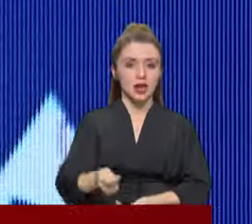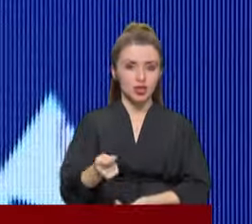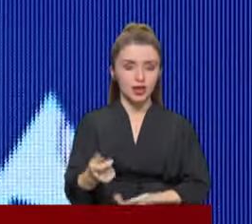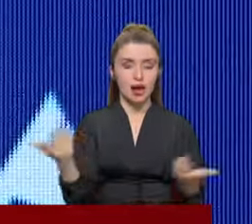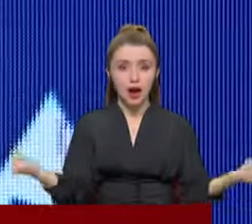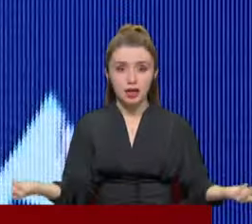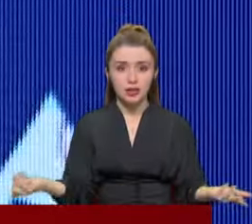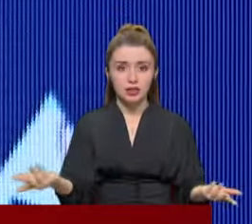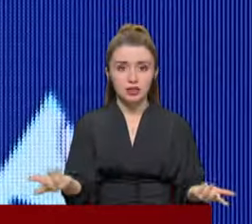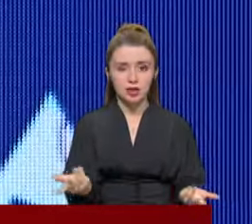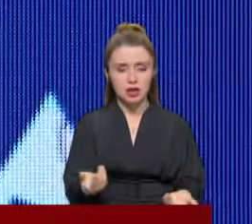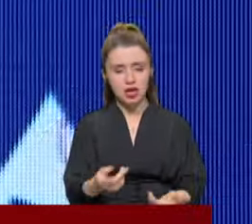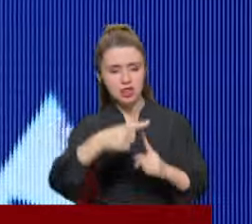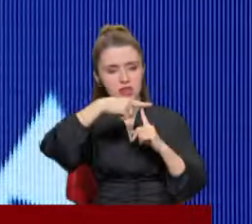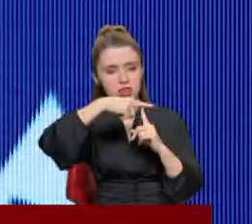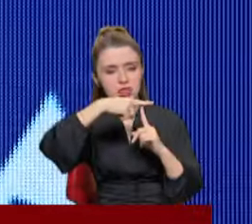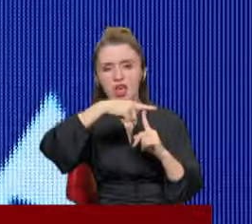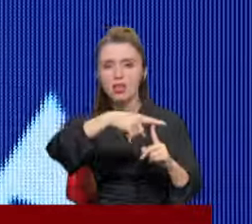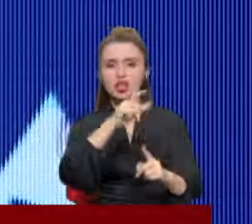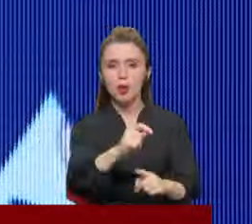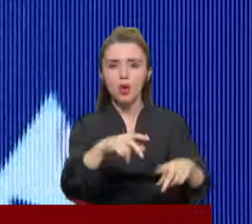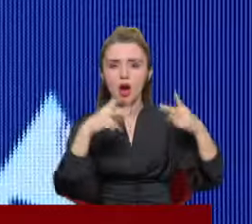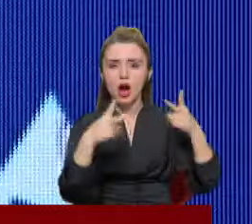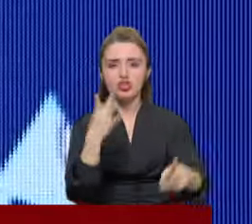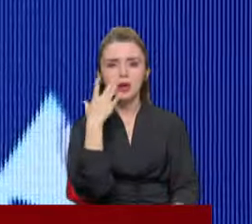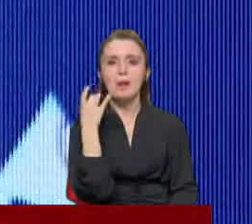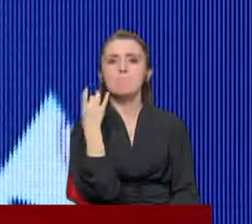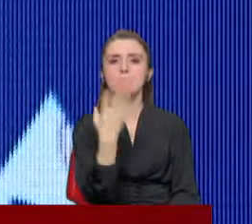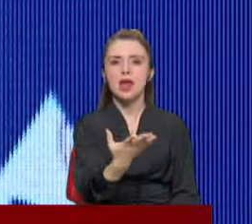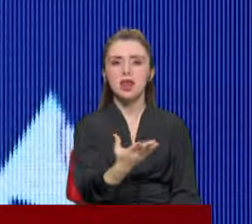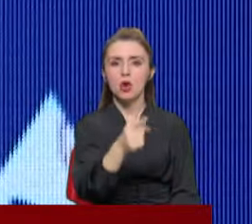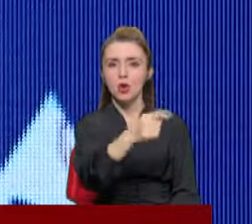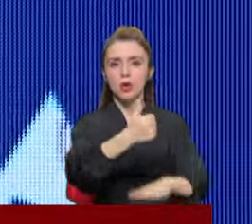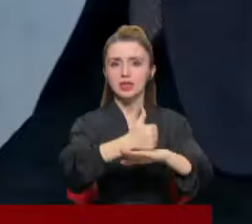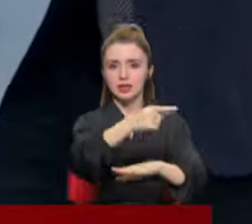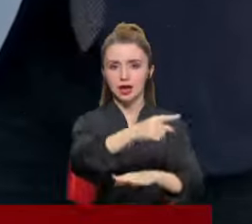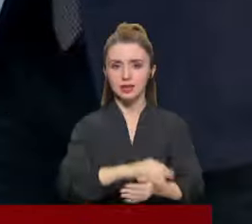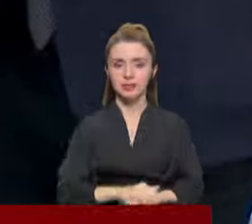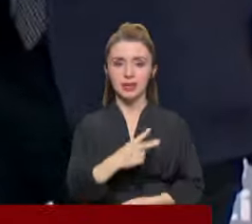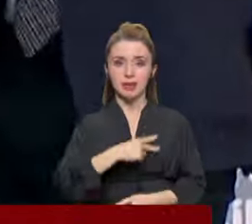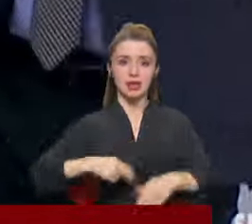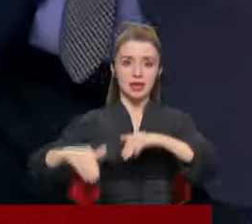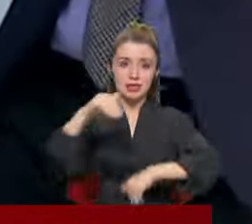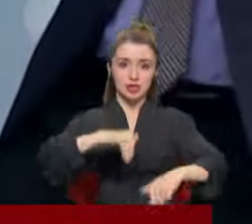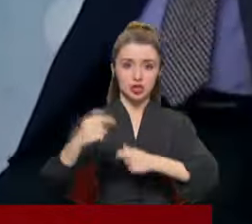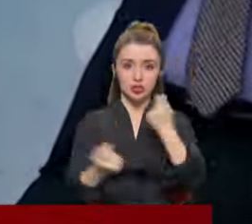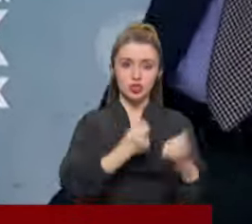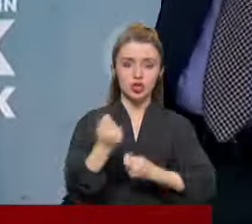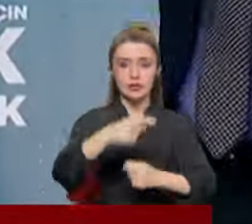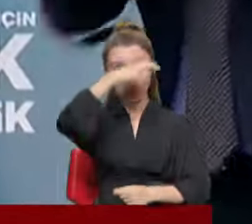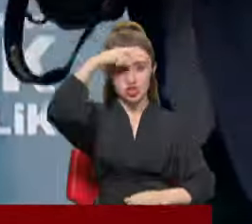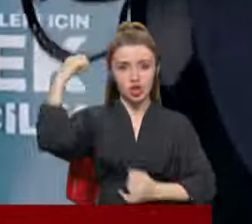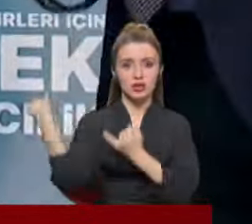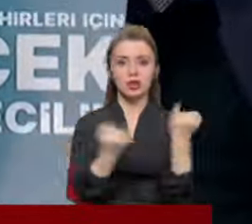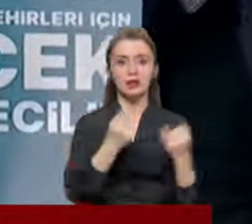artık aba altından sopa gösteren değil, sopayı açık açık sallayan bir İktidar var bu ülkede. Yerel seçim maratonunun en sıcak